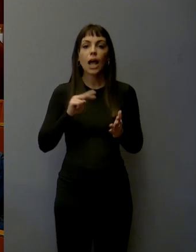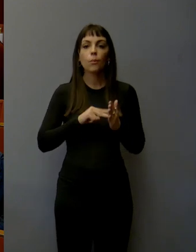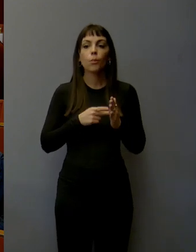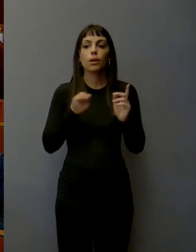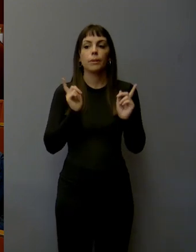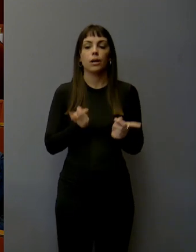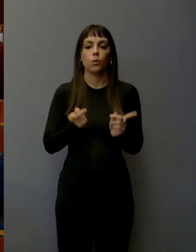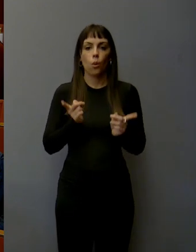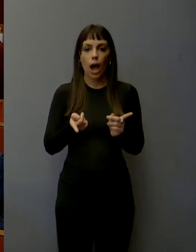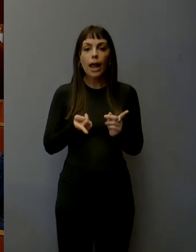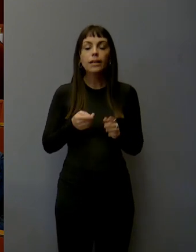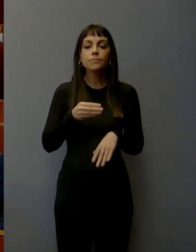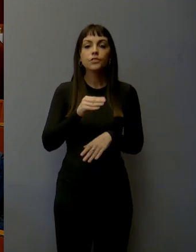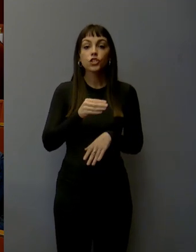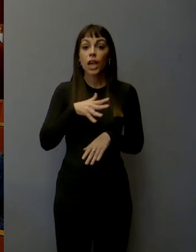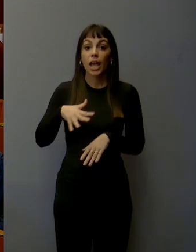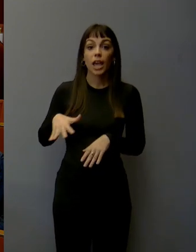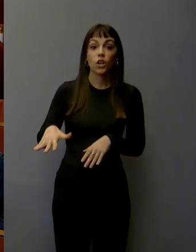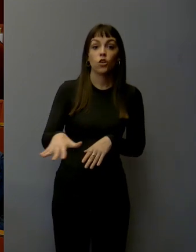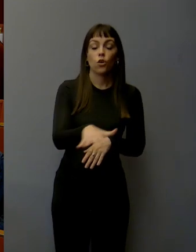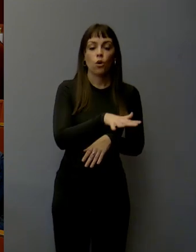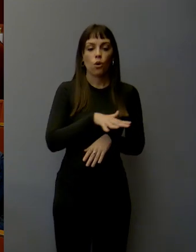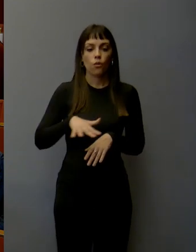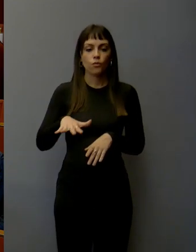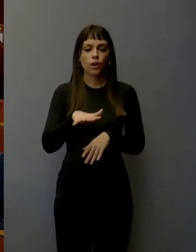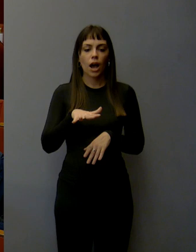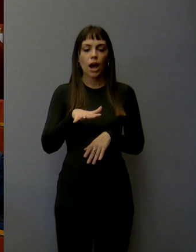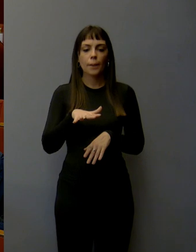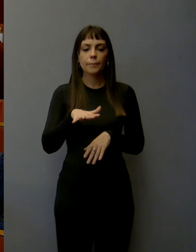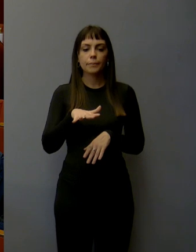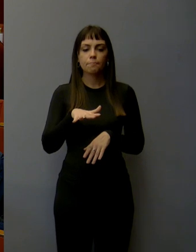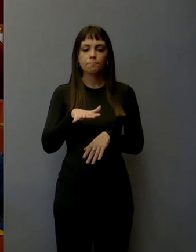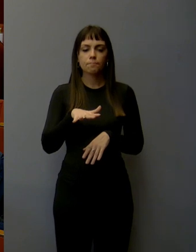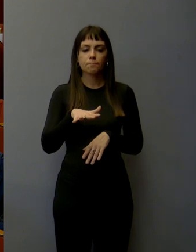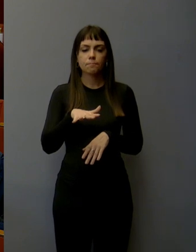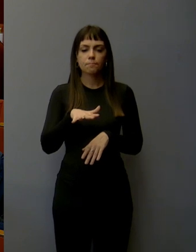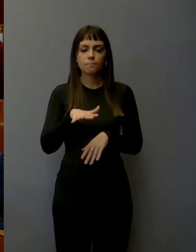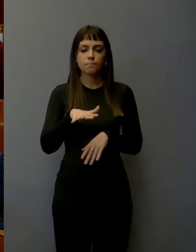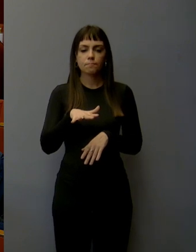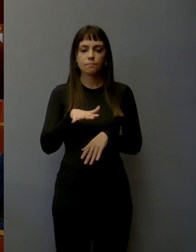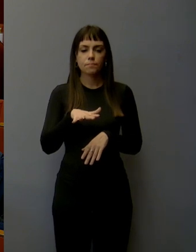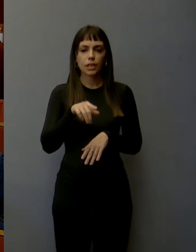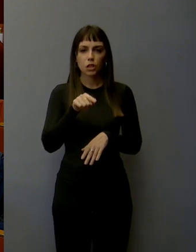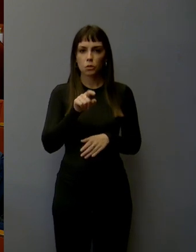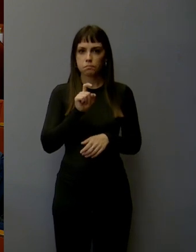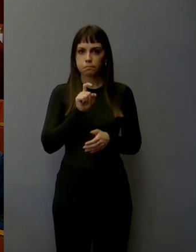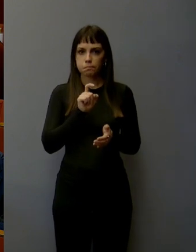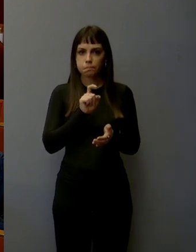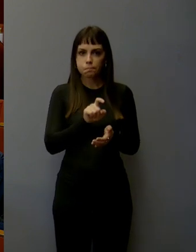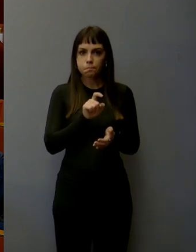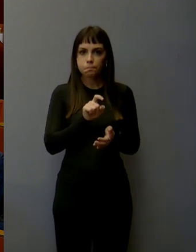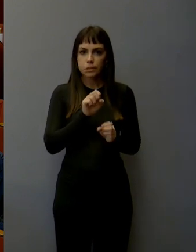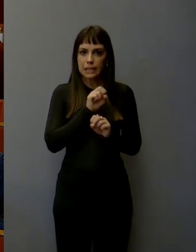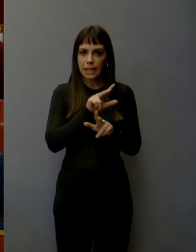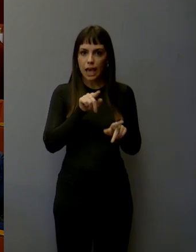registrano in questa città sto prendendo una dichiarazione che voglio leggere non si registrano